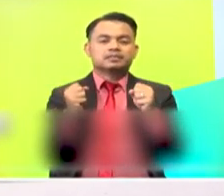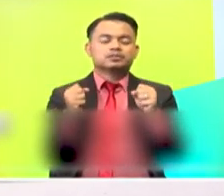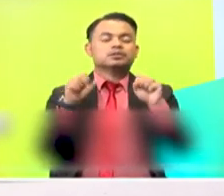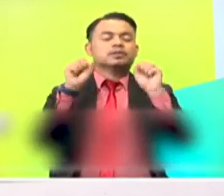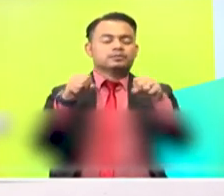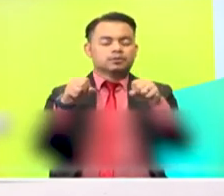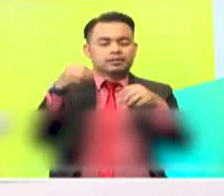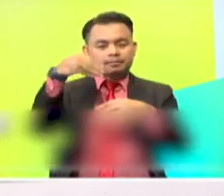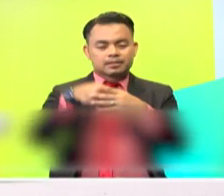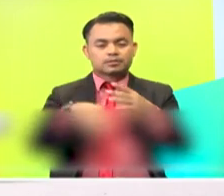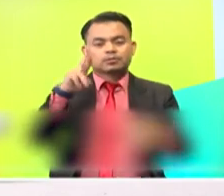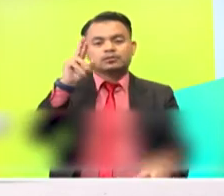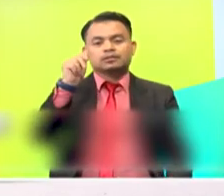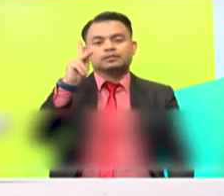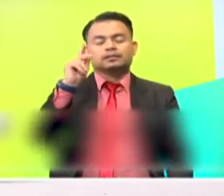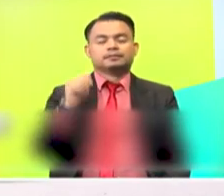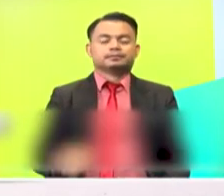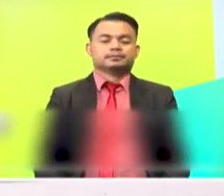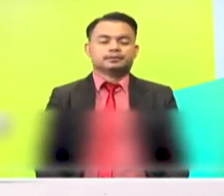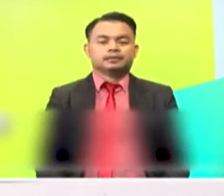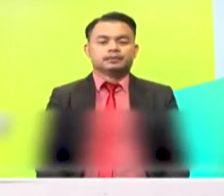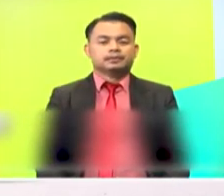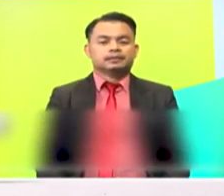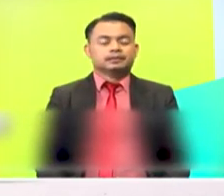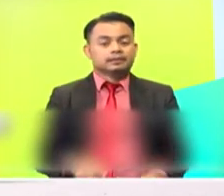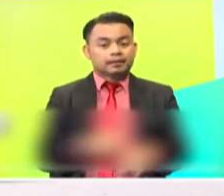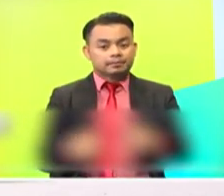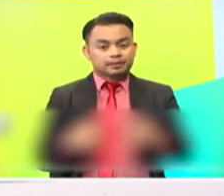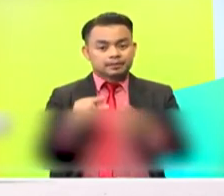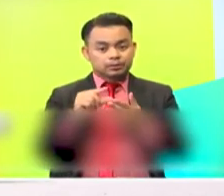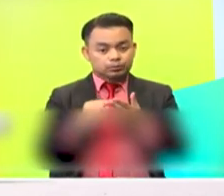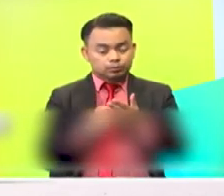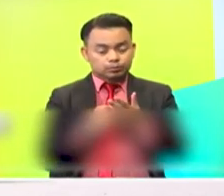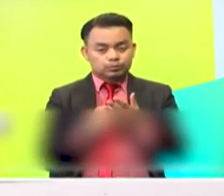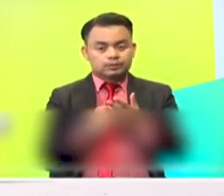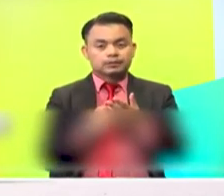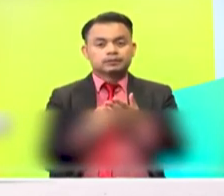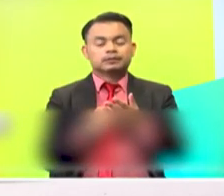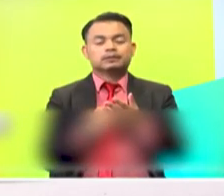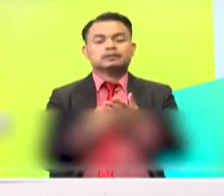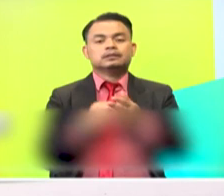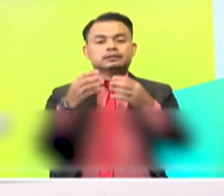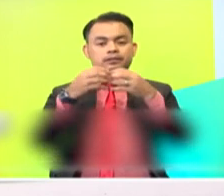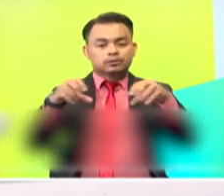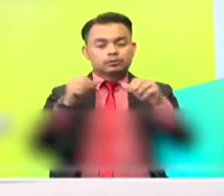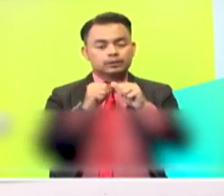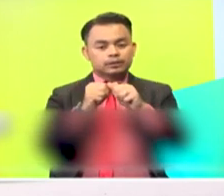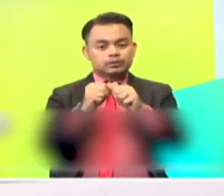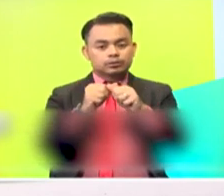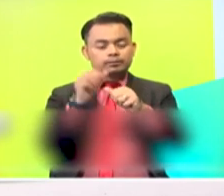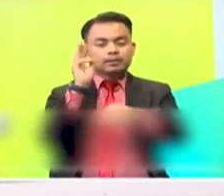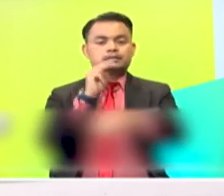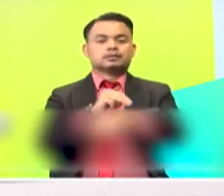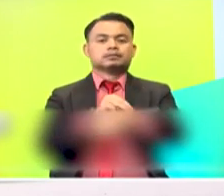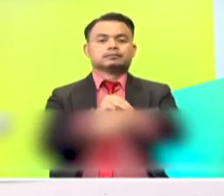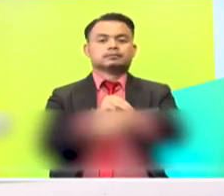tetapi gunakan Teluk itu tidak mengikut Tarikh luput yang ada di telur ya jangan lebih masuk sebab